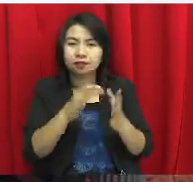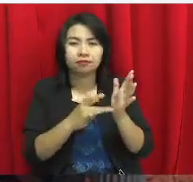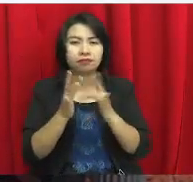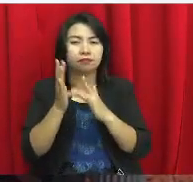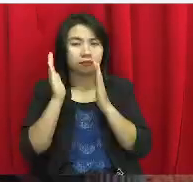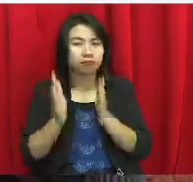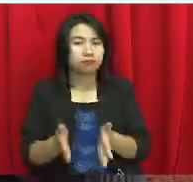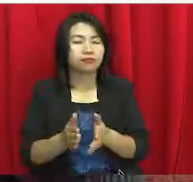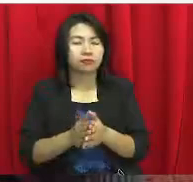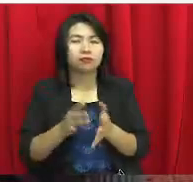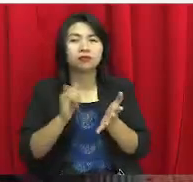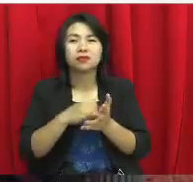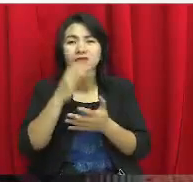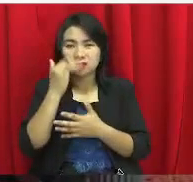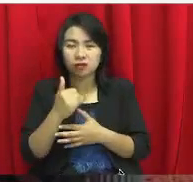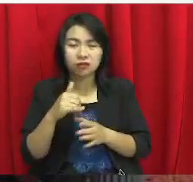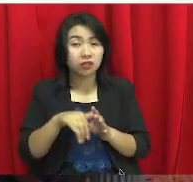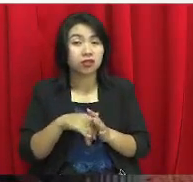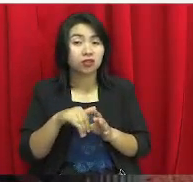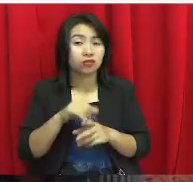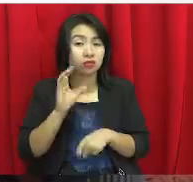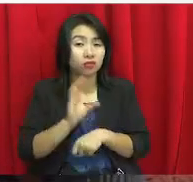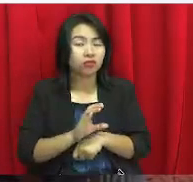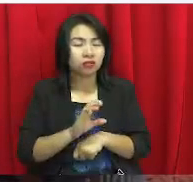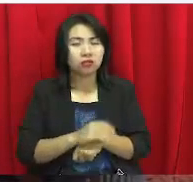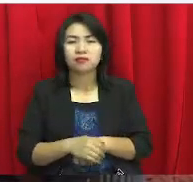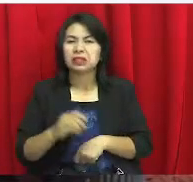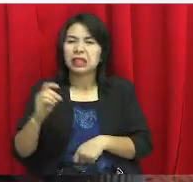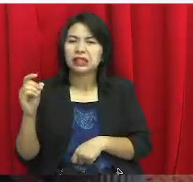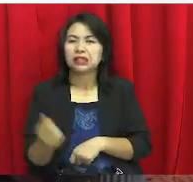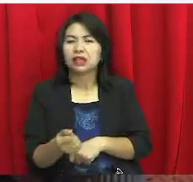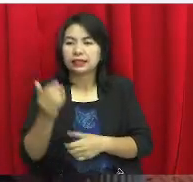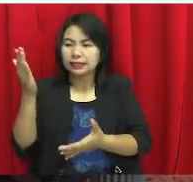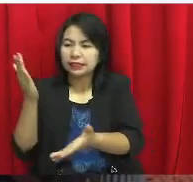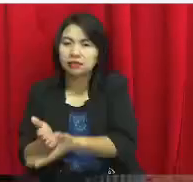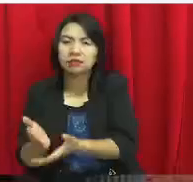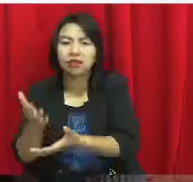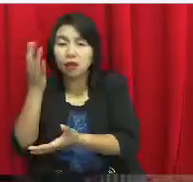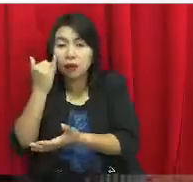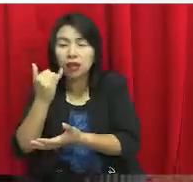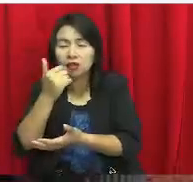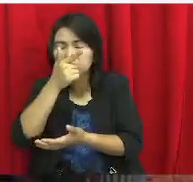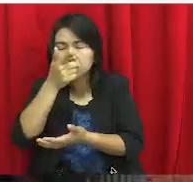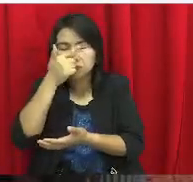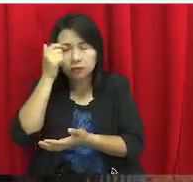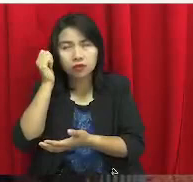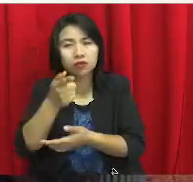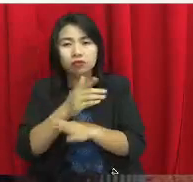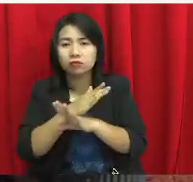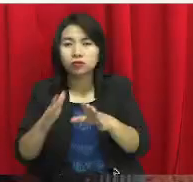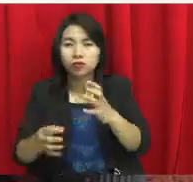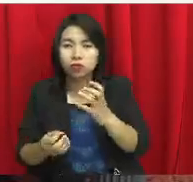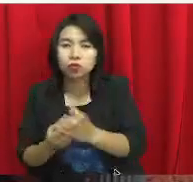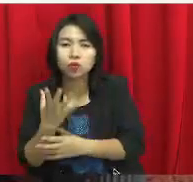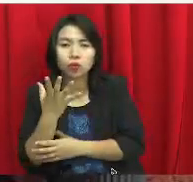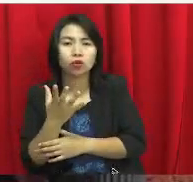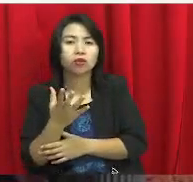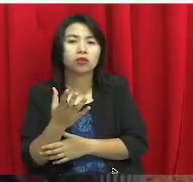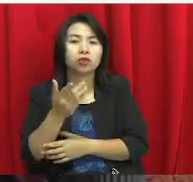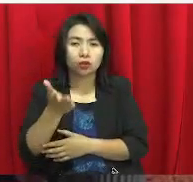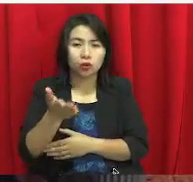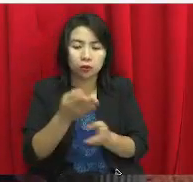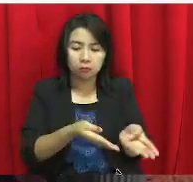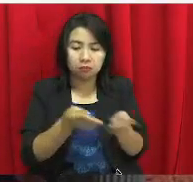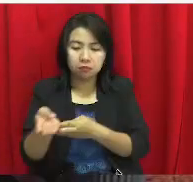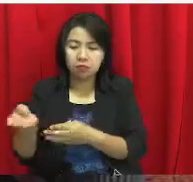sa simbahan, sayang yung pagpunta. Bakit? Eh kasi hindi ka lumalago. Bakit? Anong dala-dala mong righteousness? Fake na